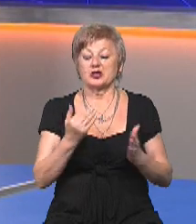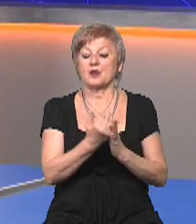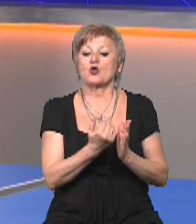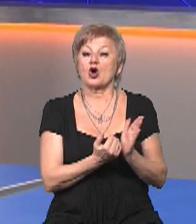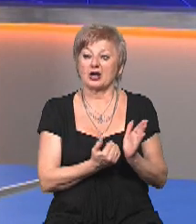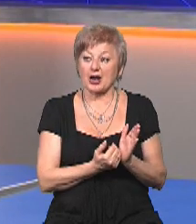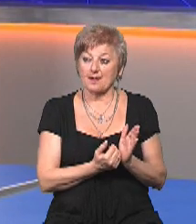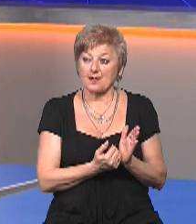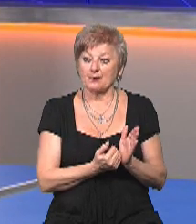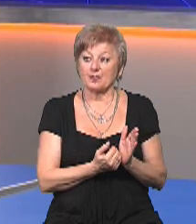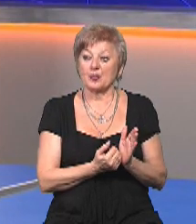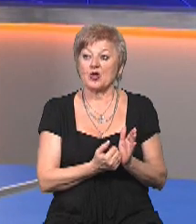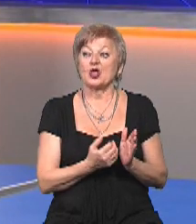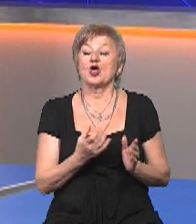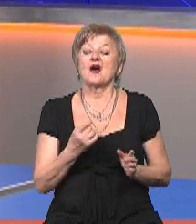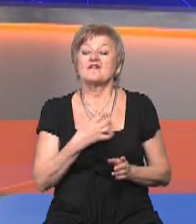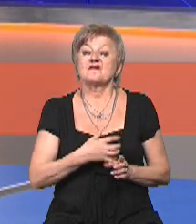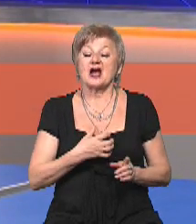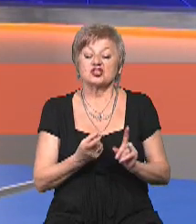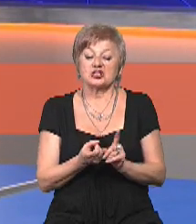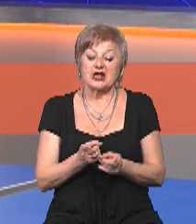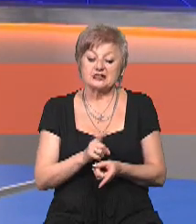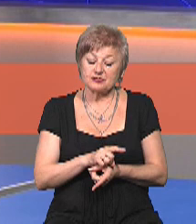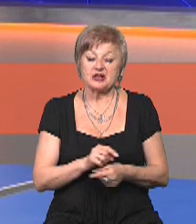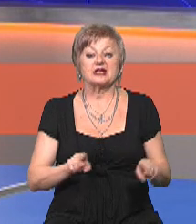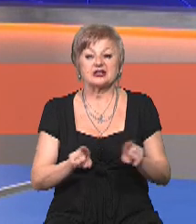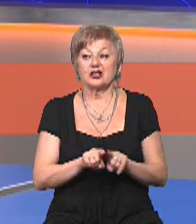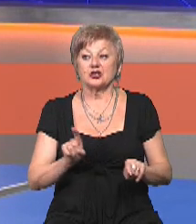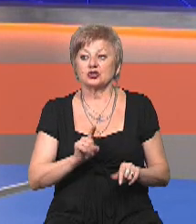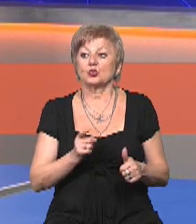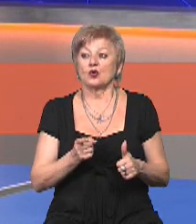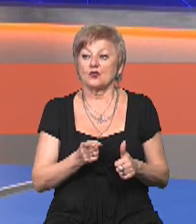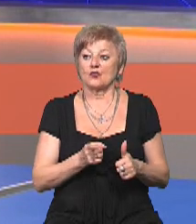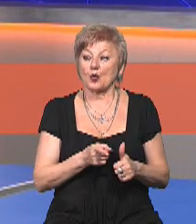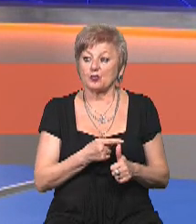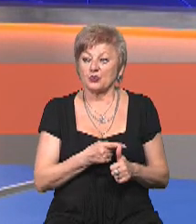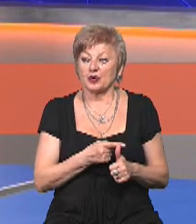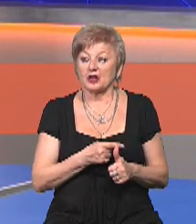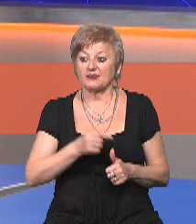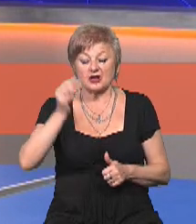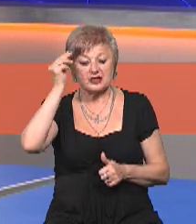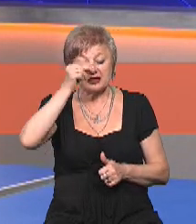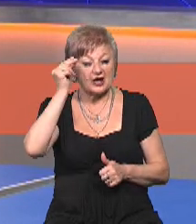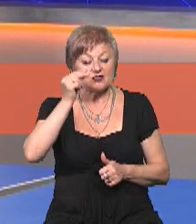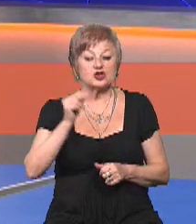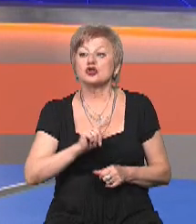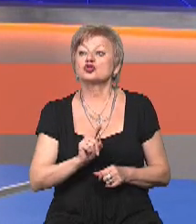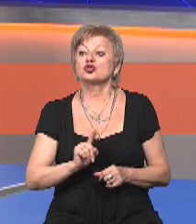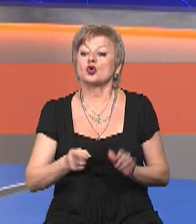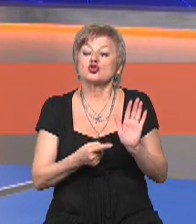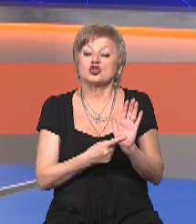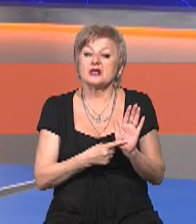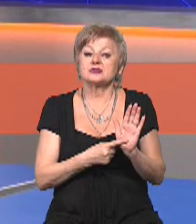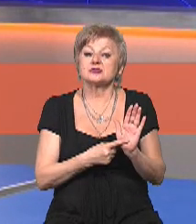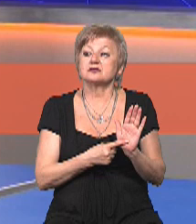програмах. Але суттєві зміни такі, що, по-перше, зменшилась кількість навчальних предметів, їх всього 6.